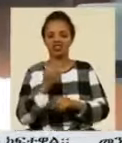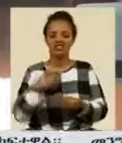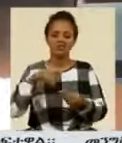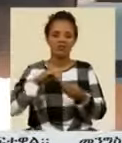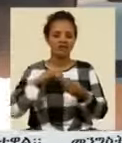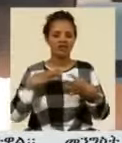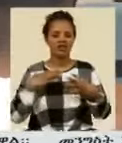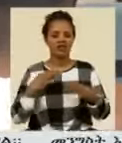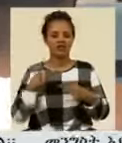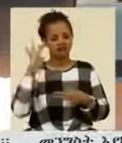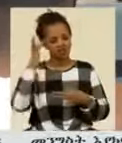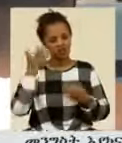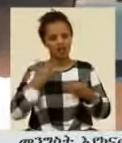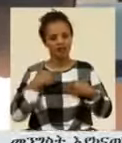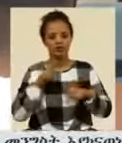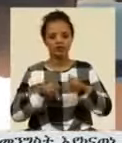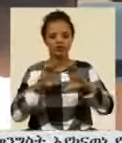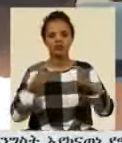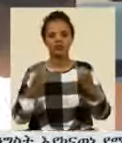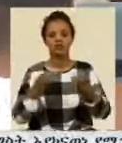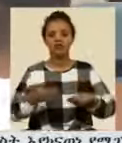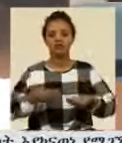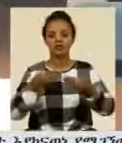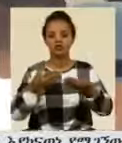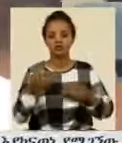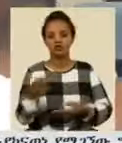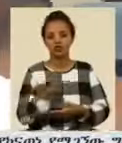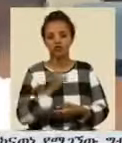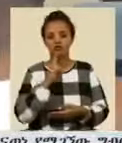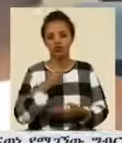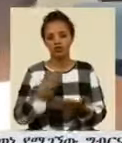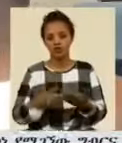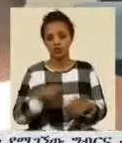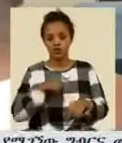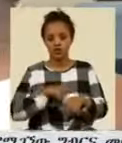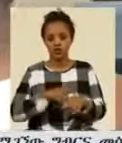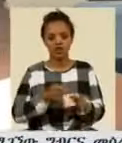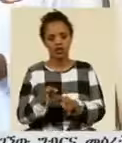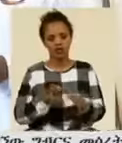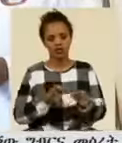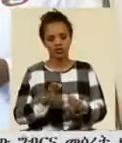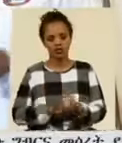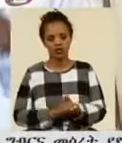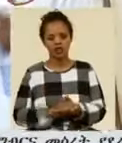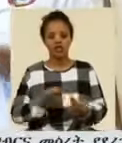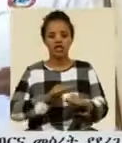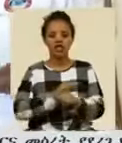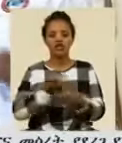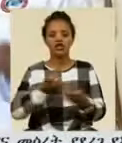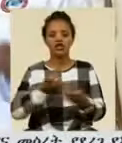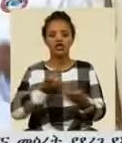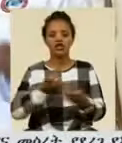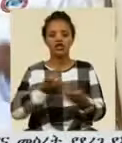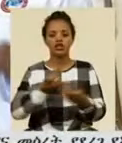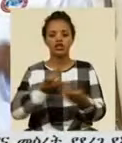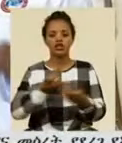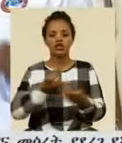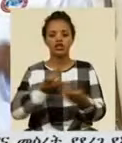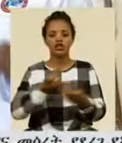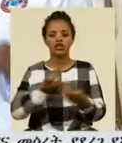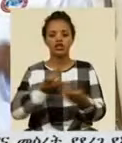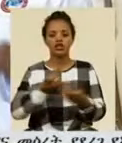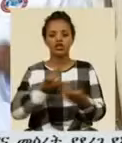የጤና እክል ላለባቸው የህብረተሰብ ክፍል የሚሰጥ እንደሆነም ነው በዚሁ ጊዜ የተገለጸው። የክልሉ ምክትል ርዕሰ መስተዳደር አቶ ርስቱ